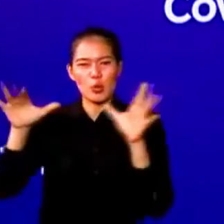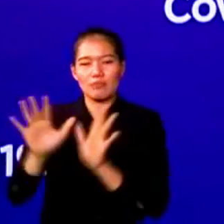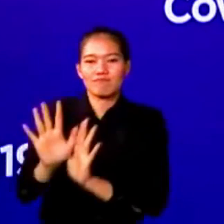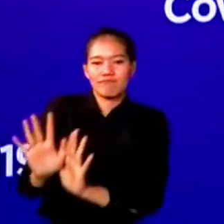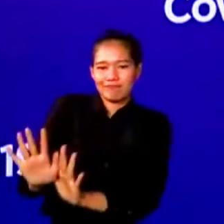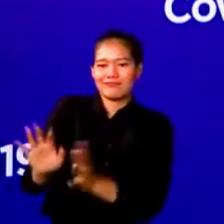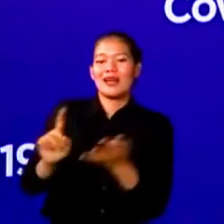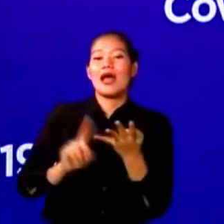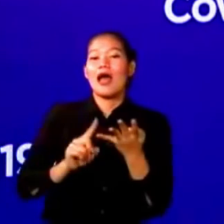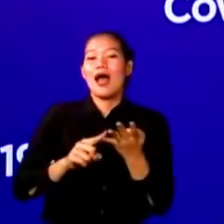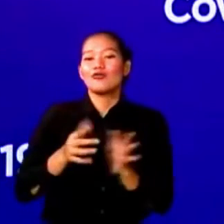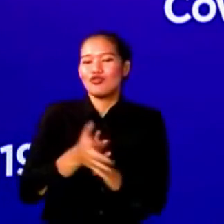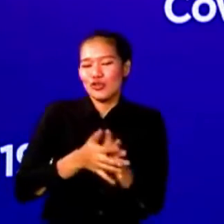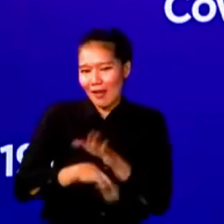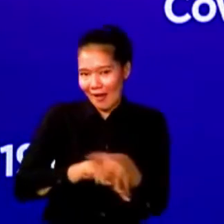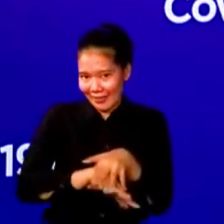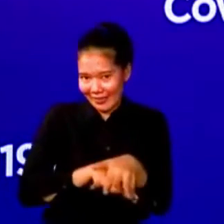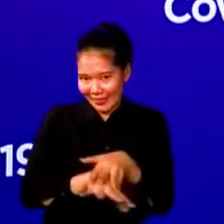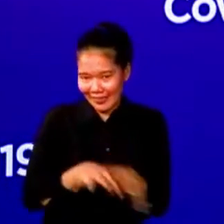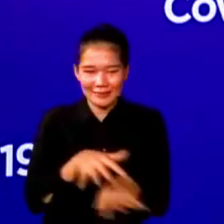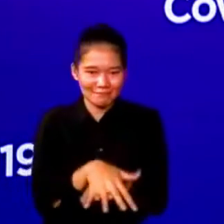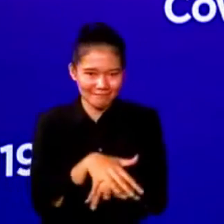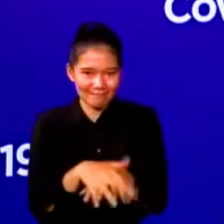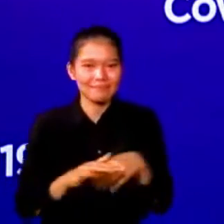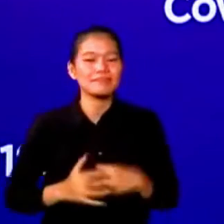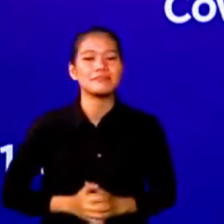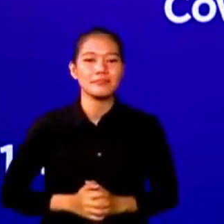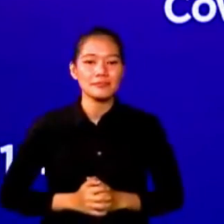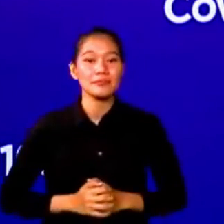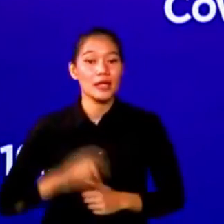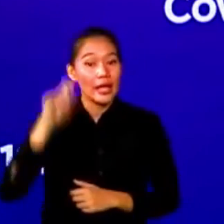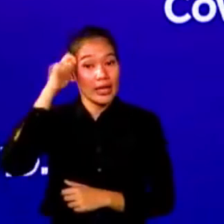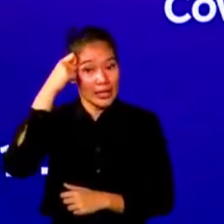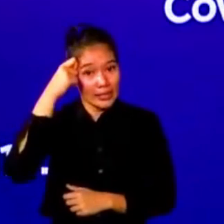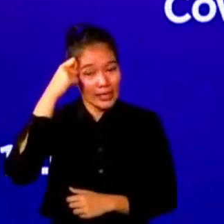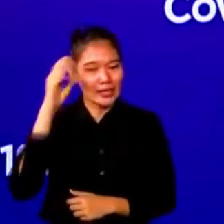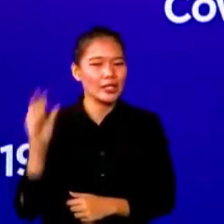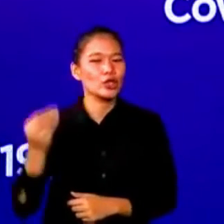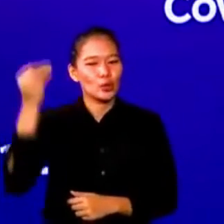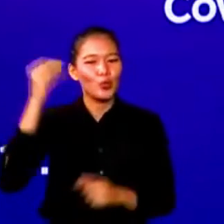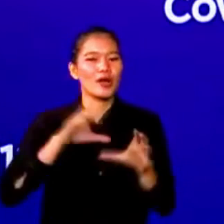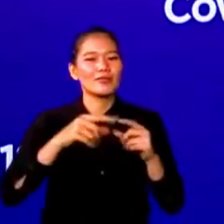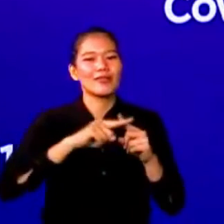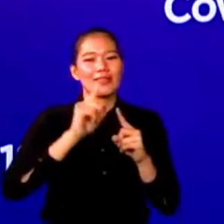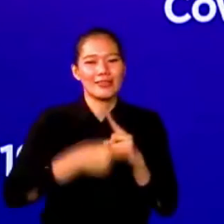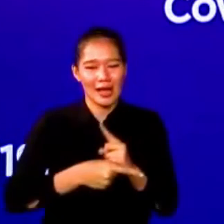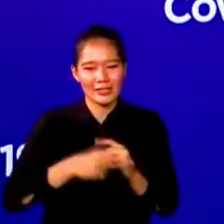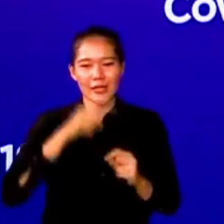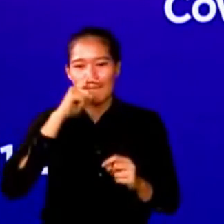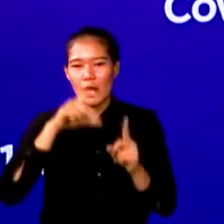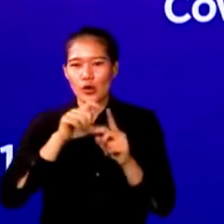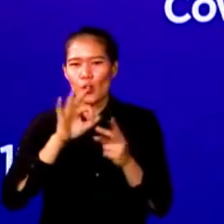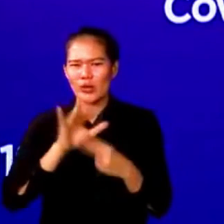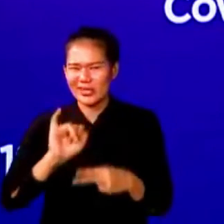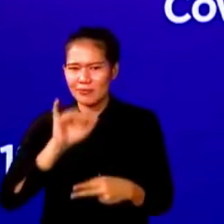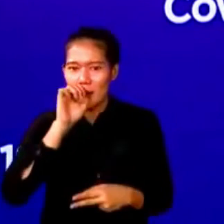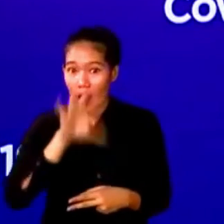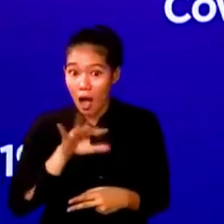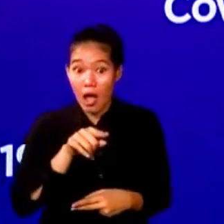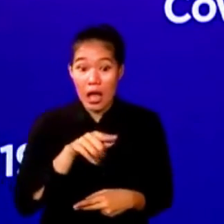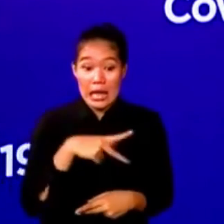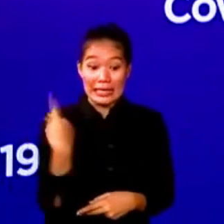kerumunan serta mencuci tangan pakai sabun dengan air yang mengalir Ingat pesan ketua Satgas Cafe 19 Bapak Doni monardo